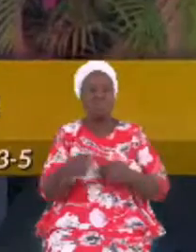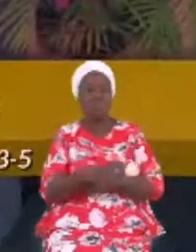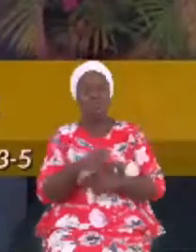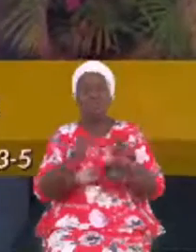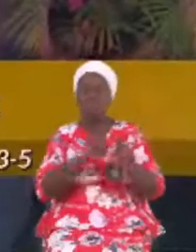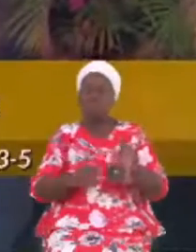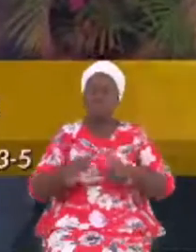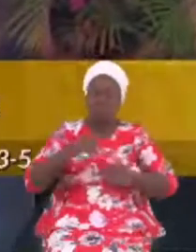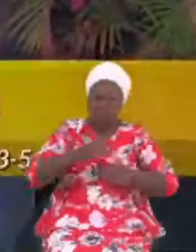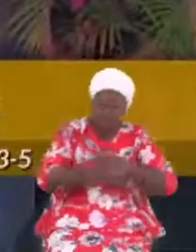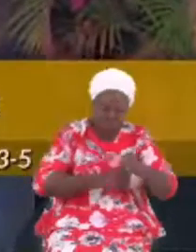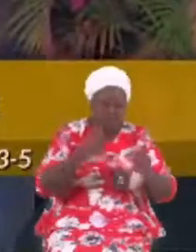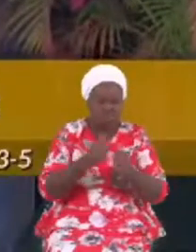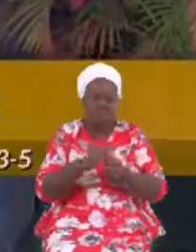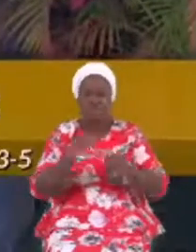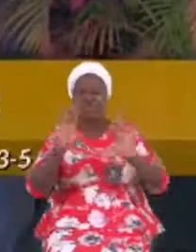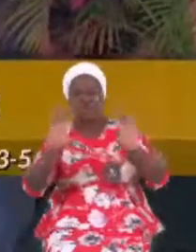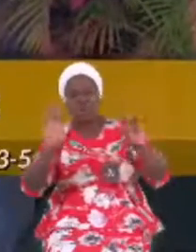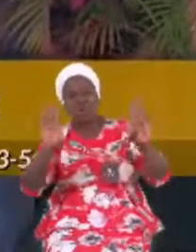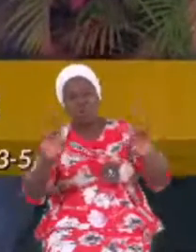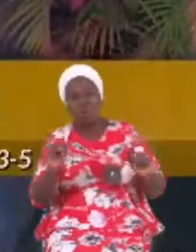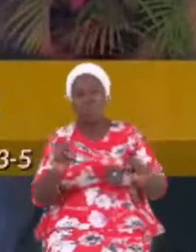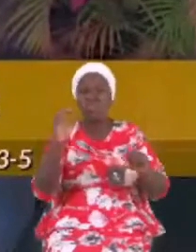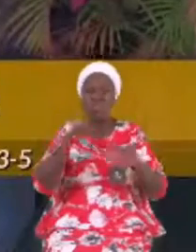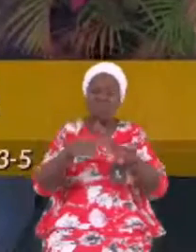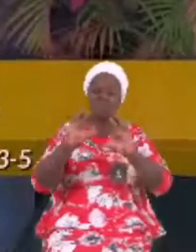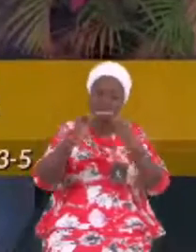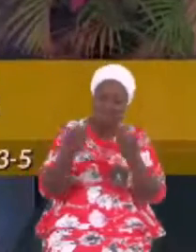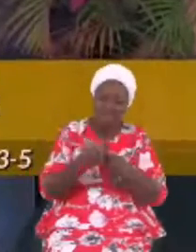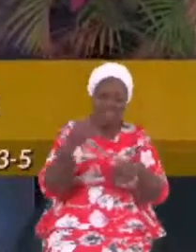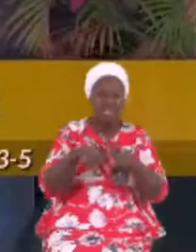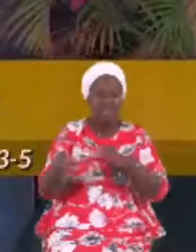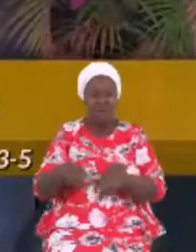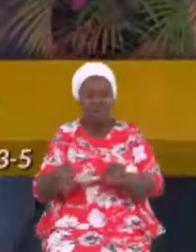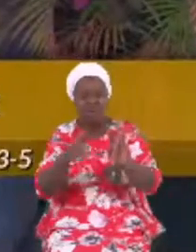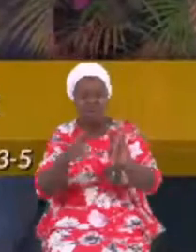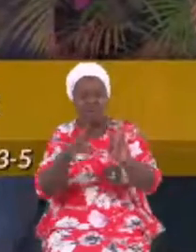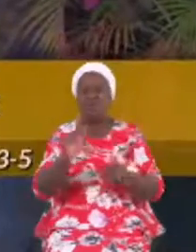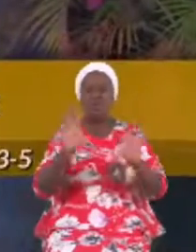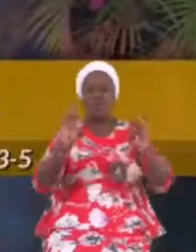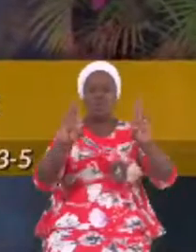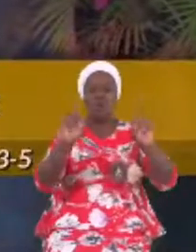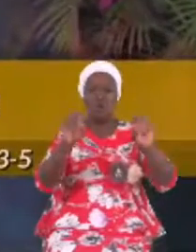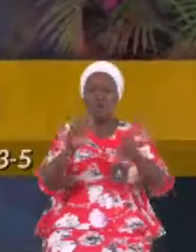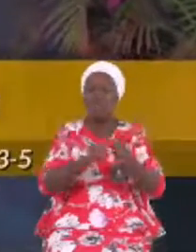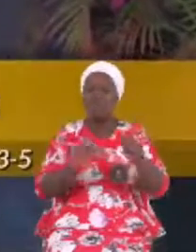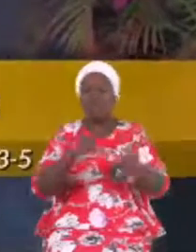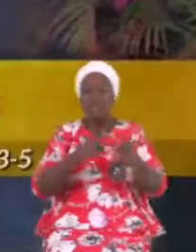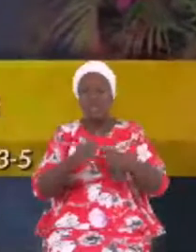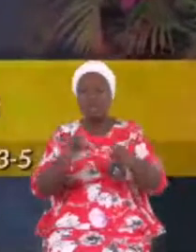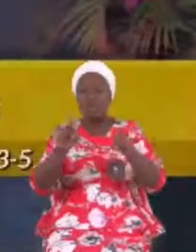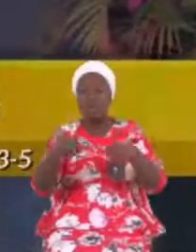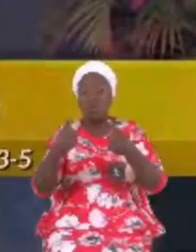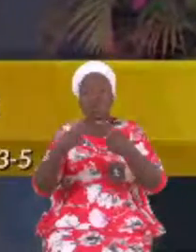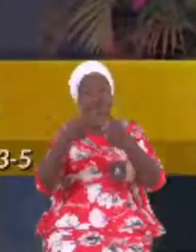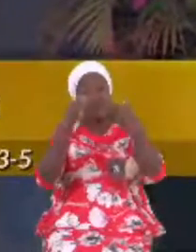malédiction dans la famille, malédiction sur leur tête, malédiction sur leur voix, partout. Quand nous traverserons et nous